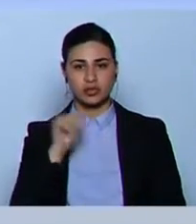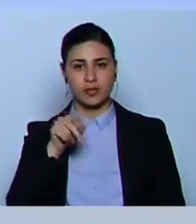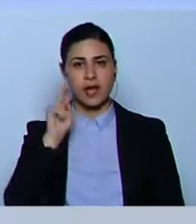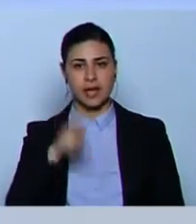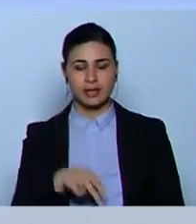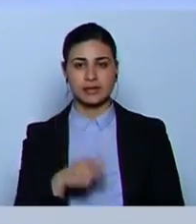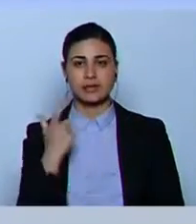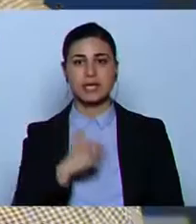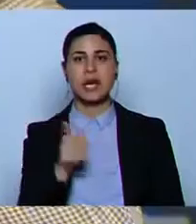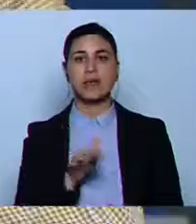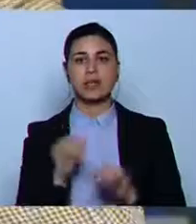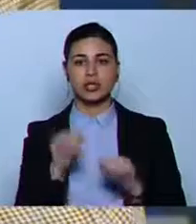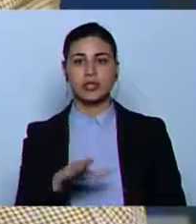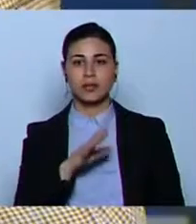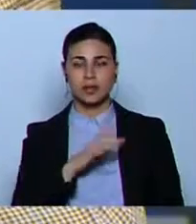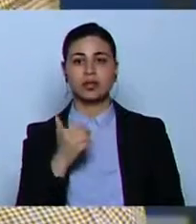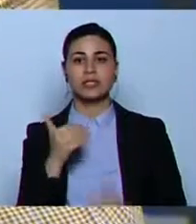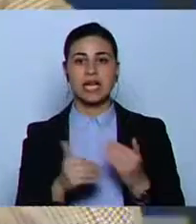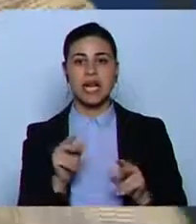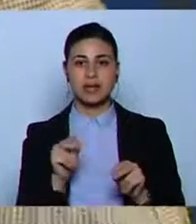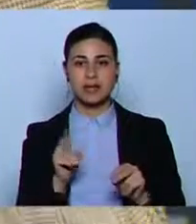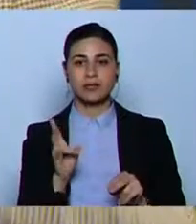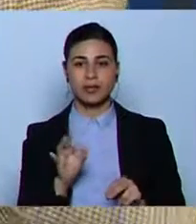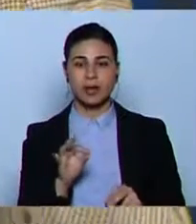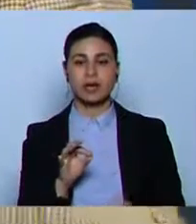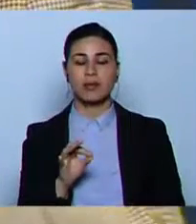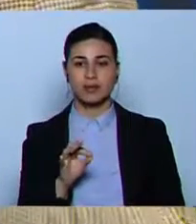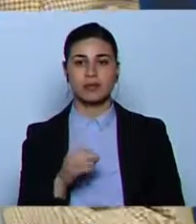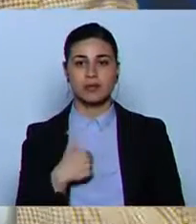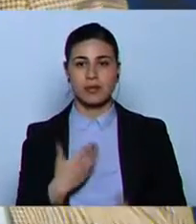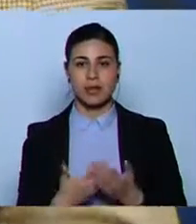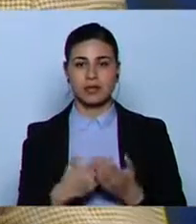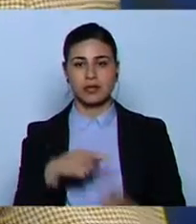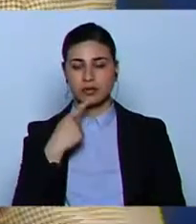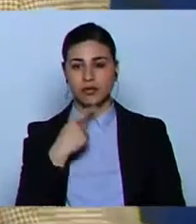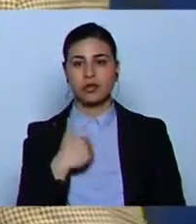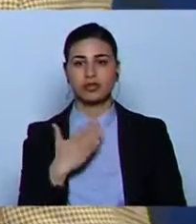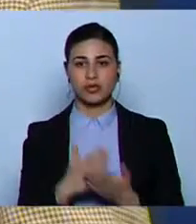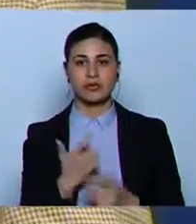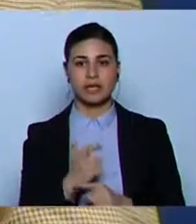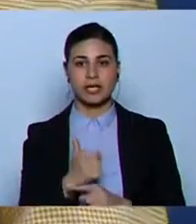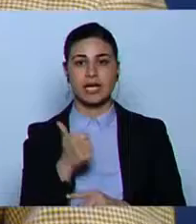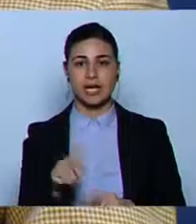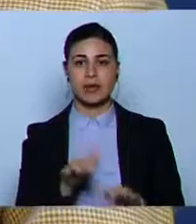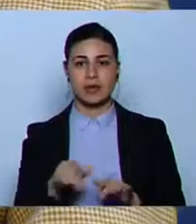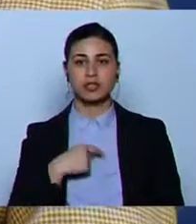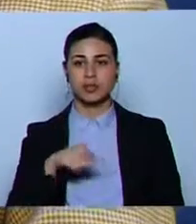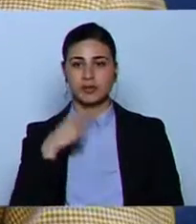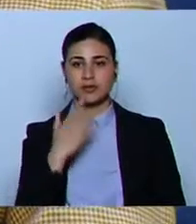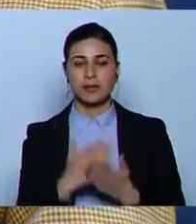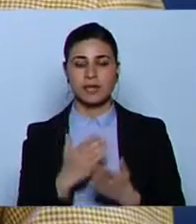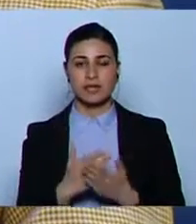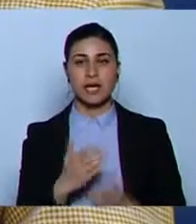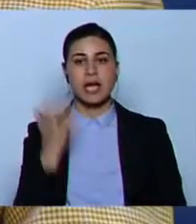შეიძლება ძალიან კარგი მენეჯერიც იყოს, წარმატებული მენეჯერიც იყოს და ავიღოთ და დაუშვათ, რომ ჩვენ ყავს ძალიან კარგი მენეჯერი და ვიტყვი მაგალითად თელავის